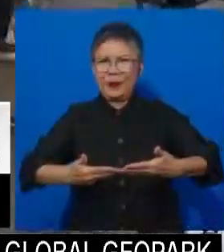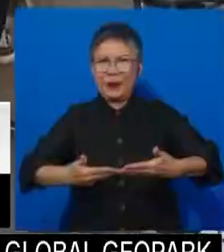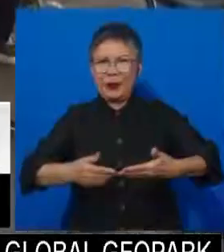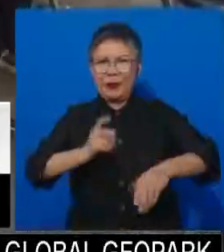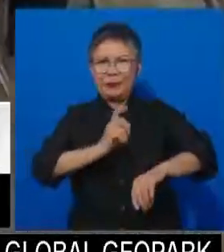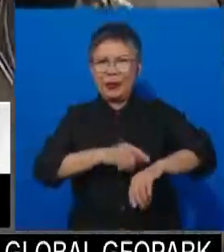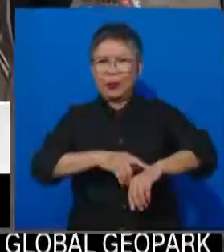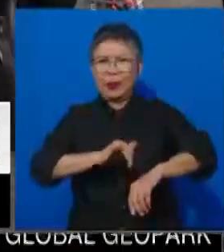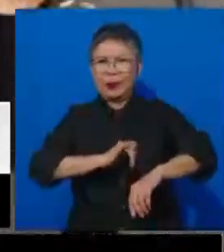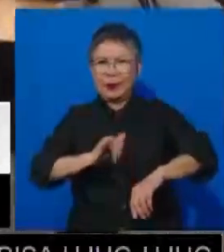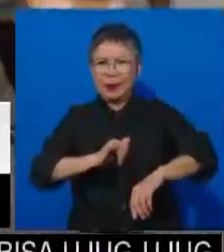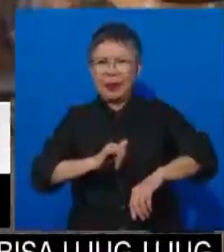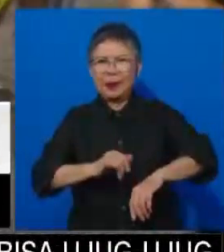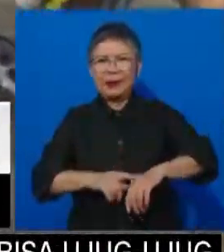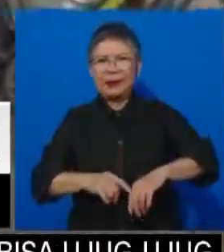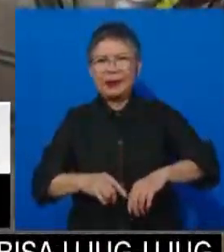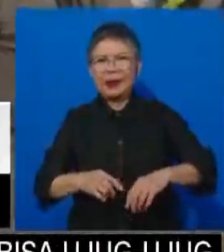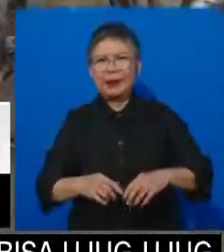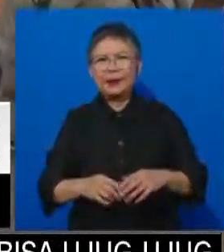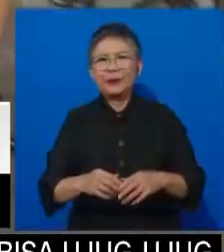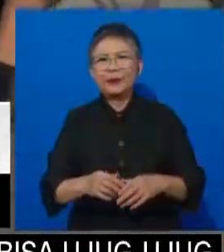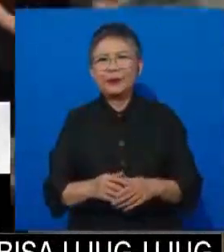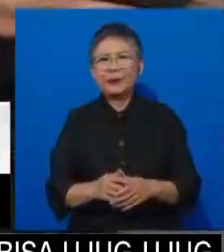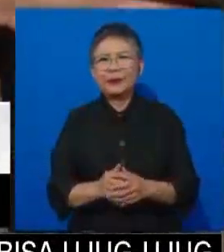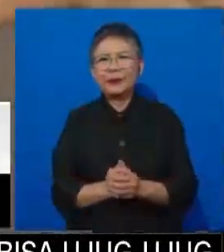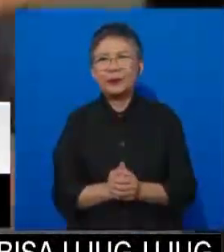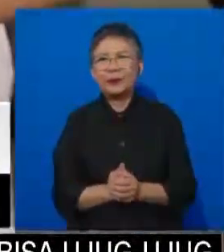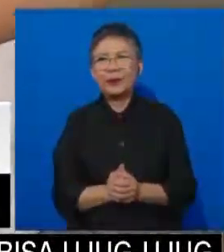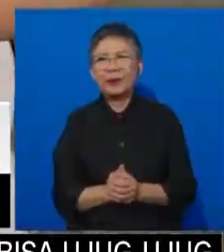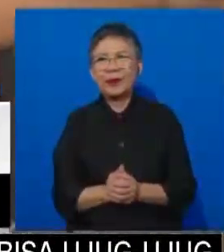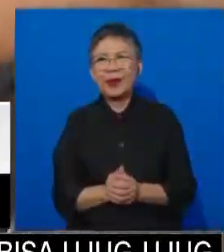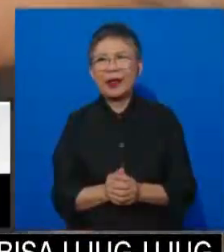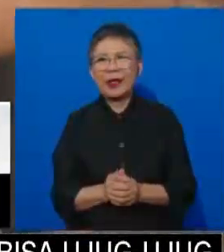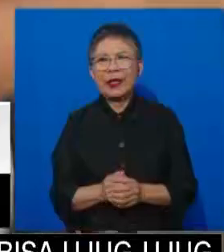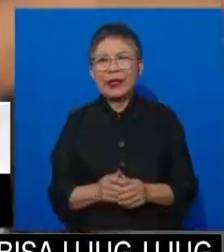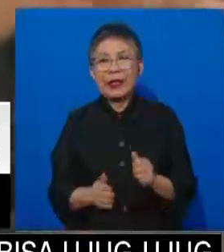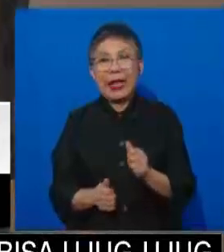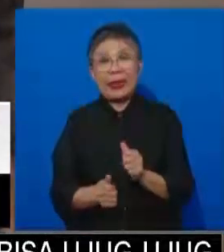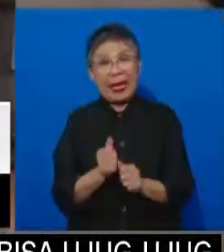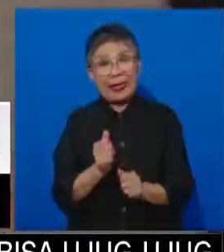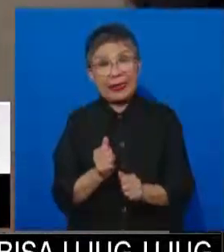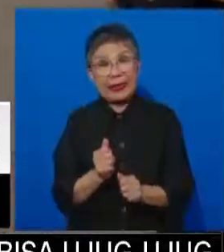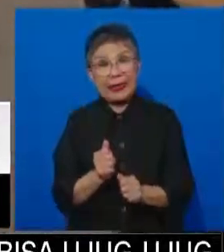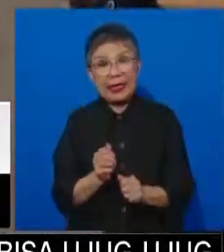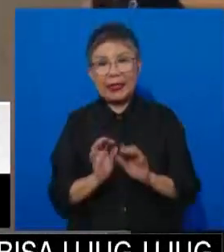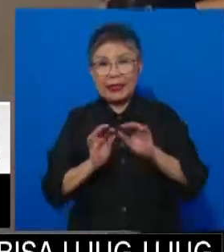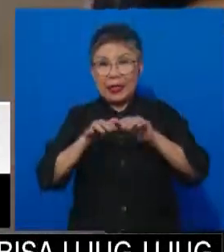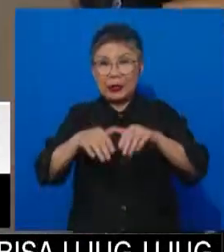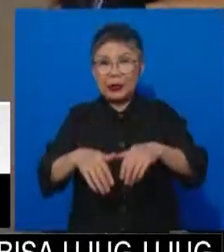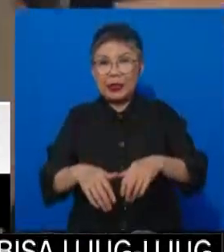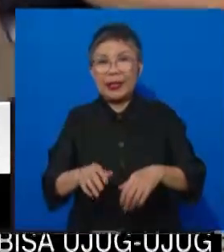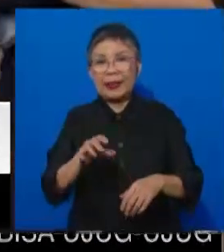waktu yang sama dengan Om Rory. Di waktu yang sama kita tes dari stasiun yang